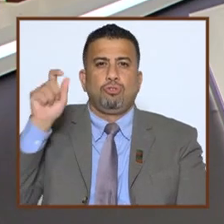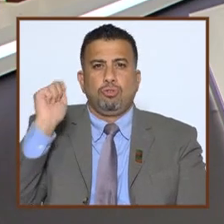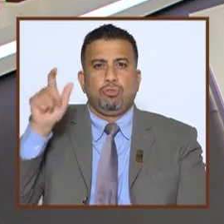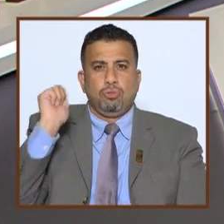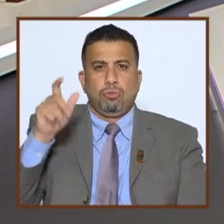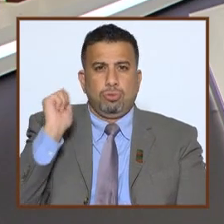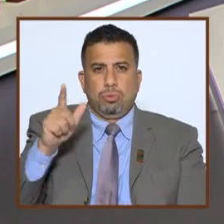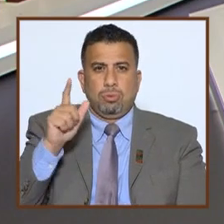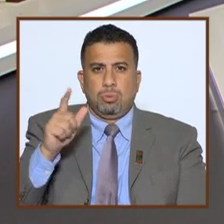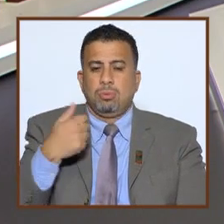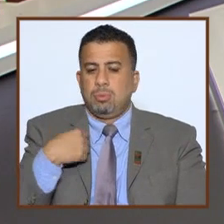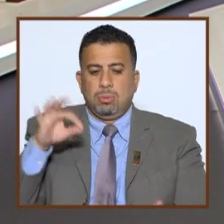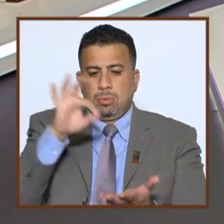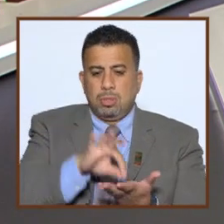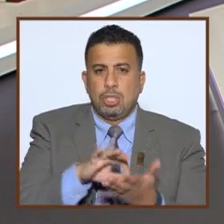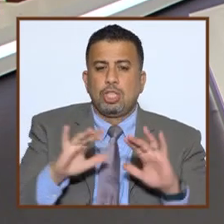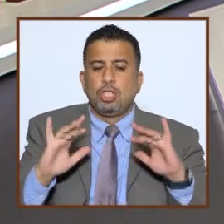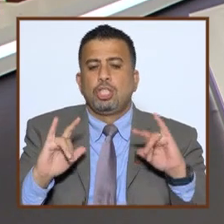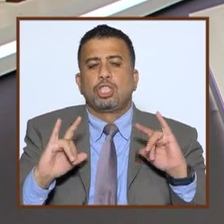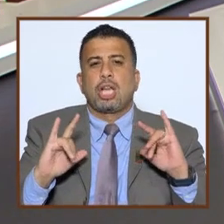ونزلنا في جده